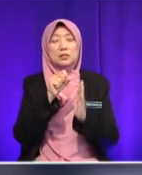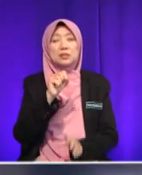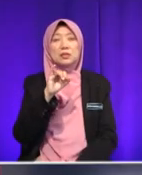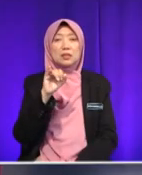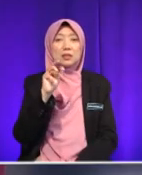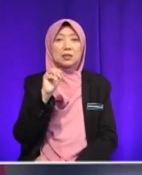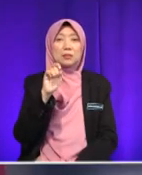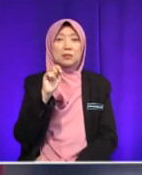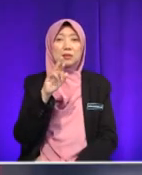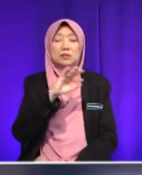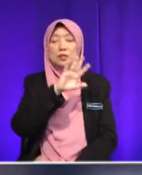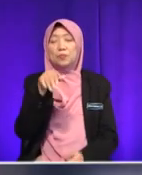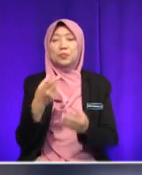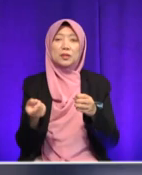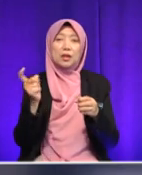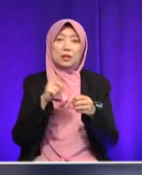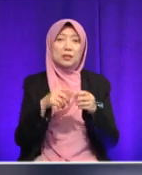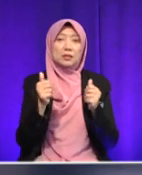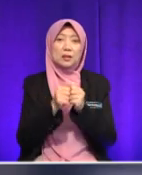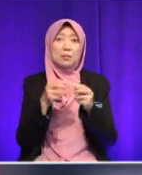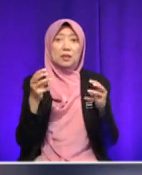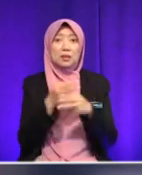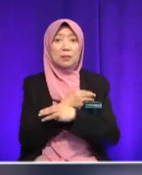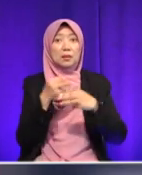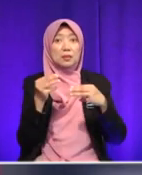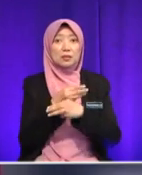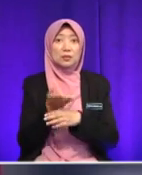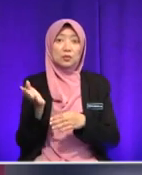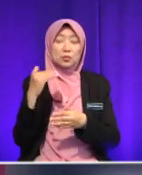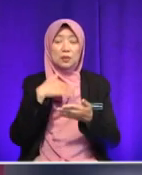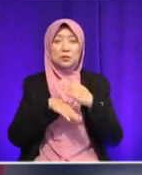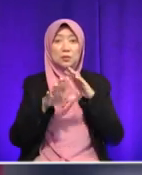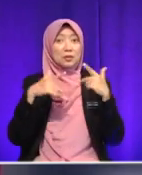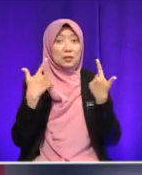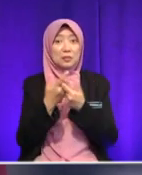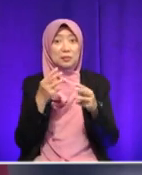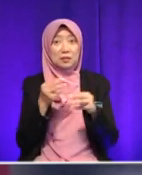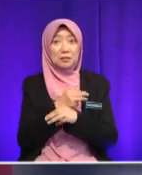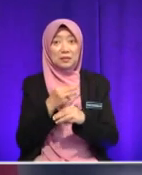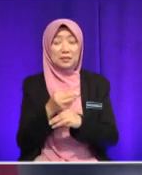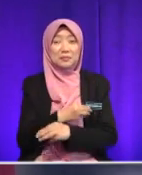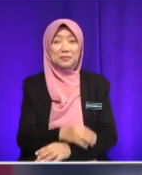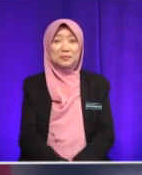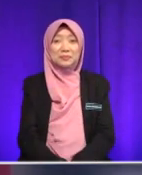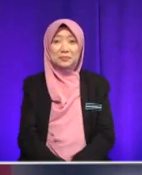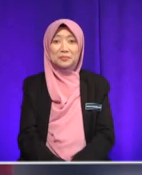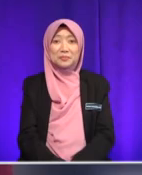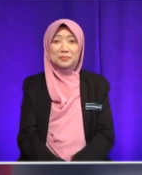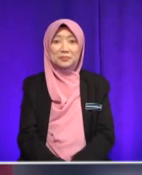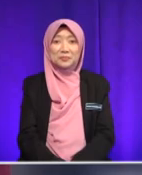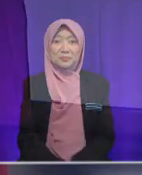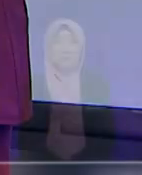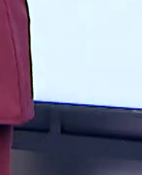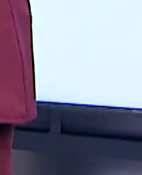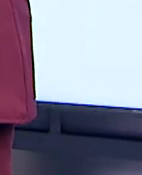simetri. Semua berkait dengan matematik. Okey, kalau macam tu cikgu, jom kita masuk kelas matematik hari ini. Boleh. Okey, jom. Macam pantulan cikgu,